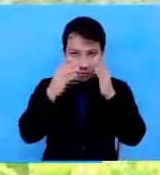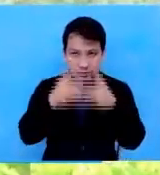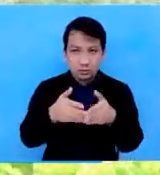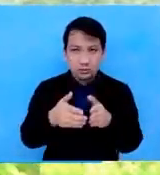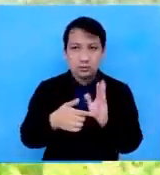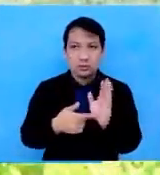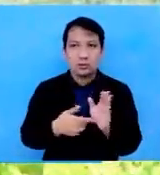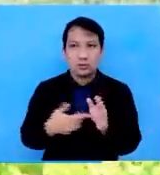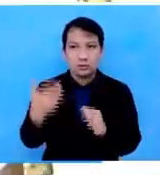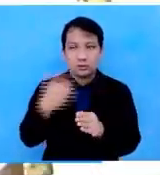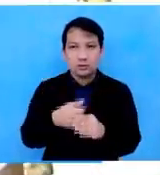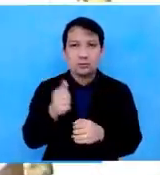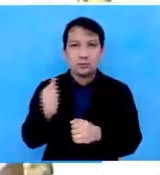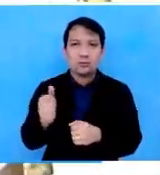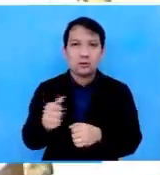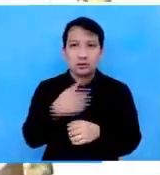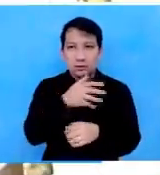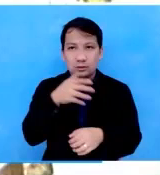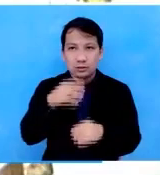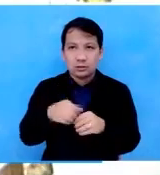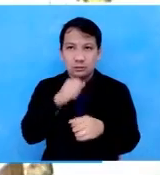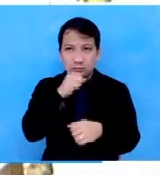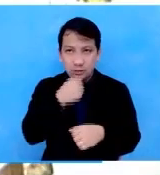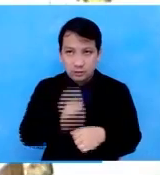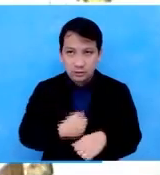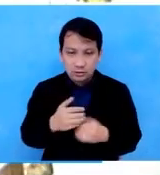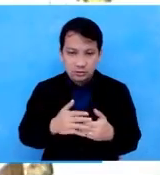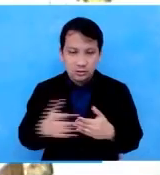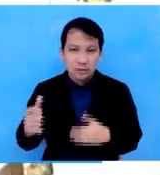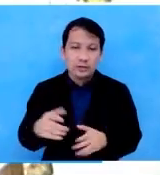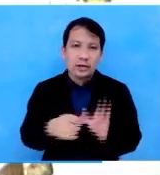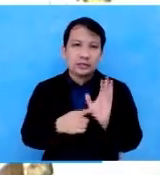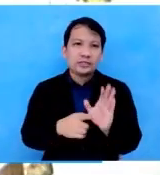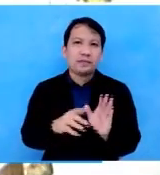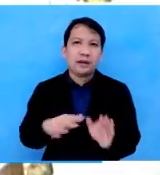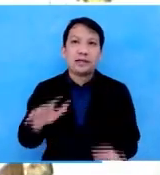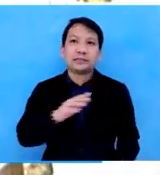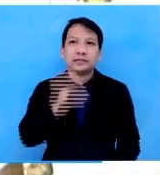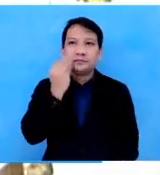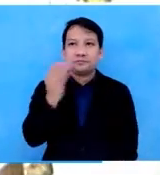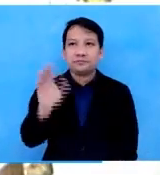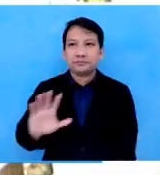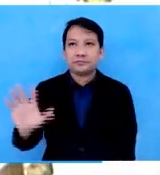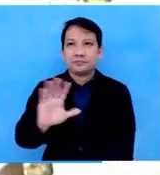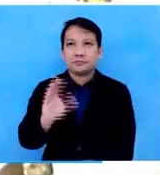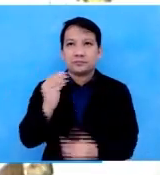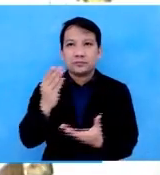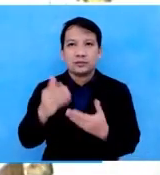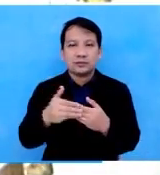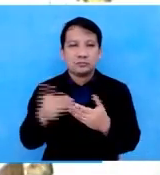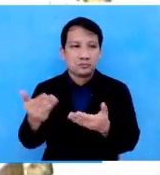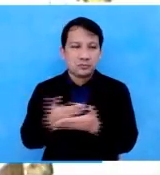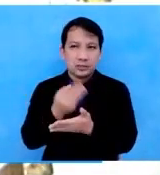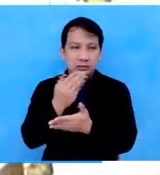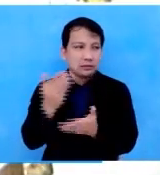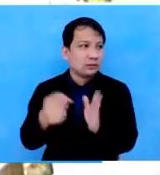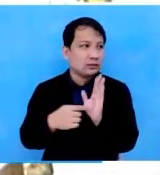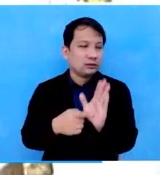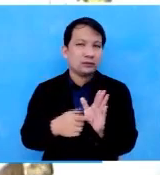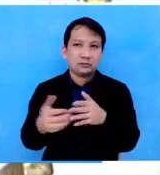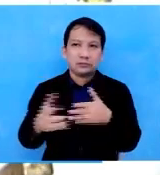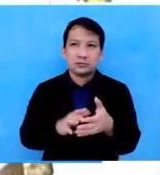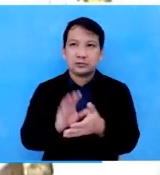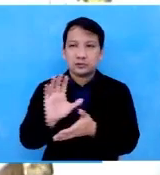Ang mga farmer po kasi ngayon, patanda na patanda. So kailangan mapalitan naman ng bago, tsaka pati po